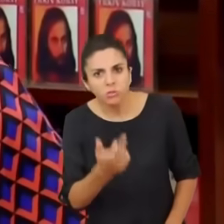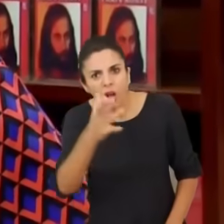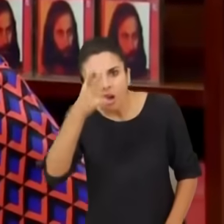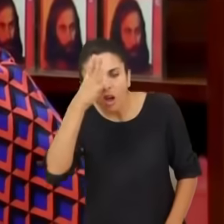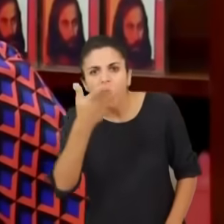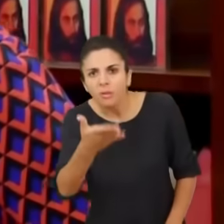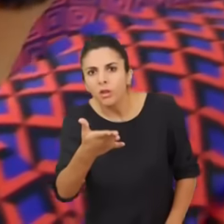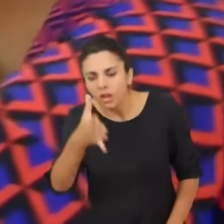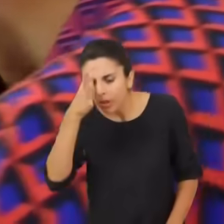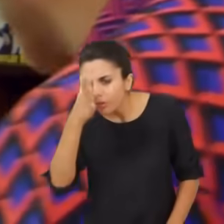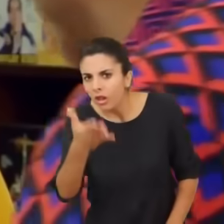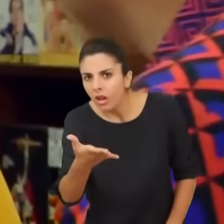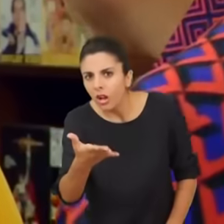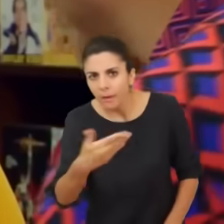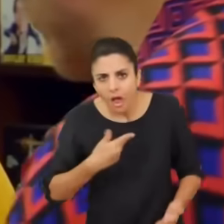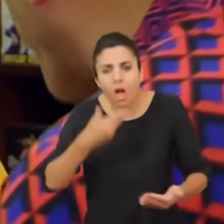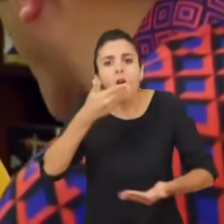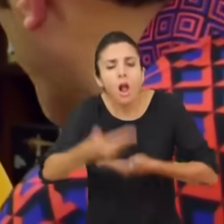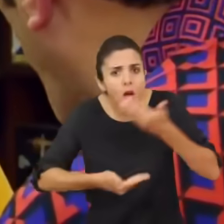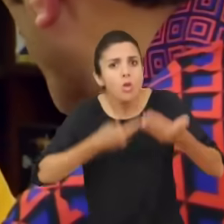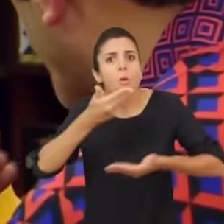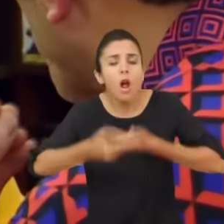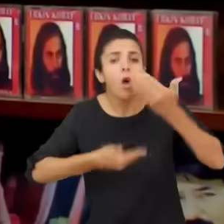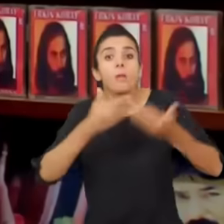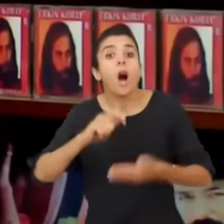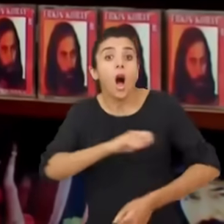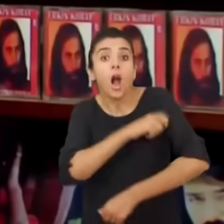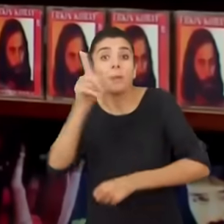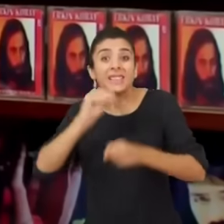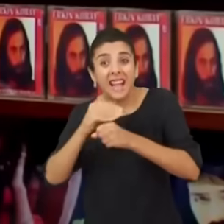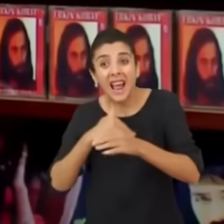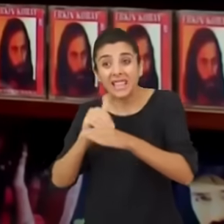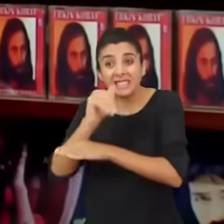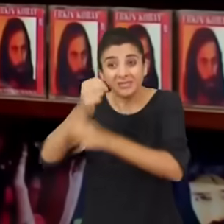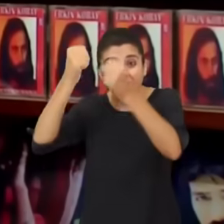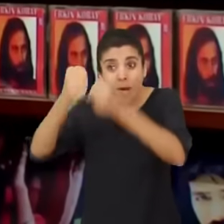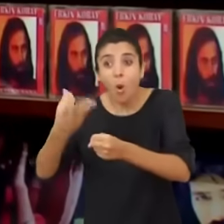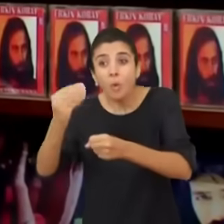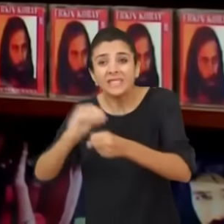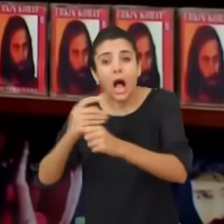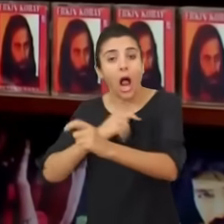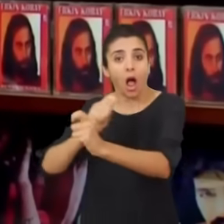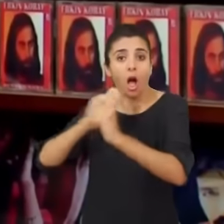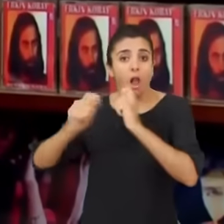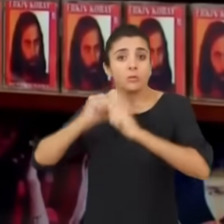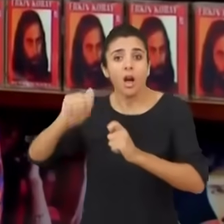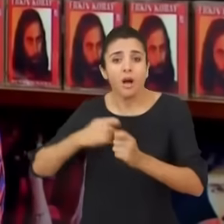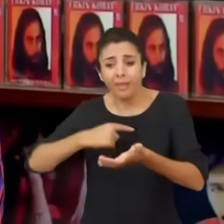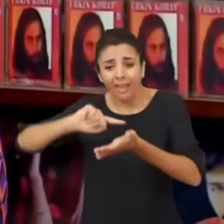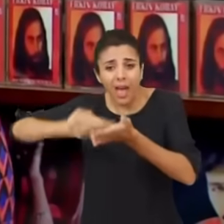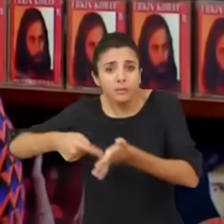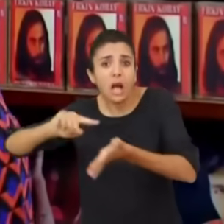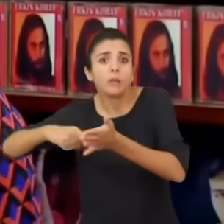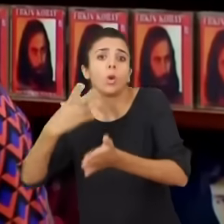mal mısın yavrum sen? Anlatıyorum oğlum sana. Almanya'da kalabilmek için anlaşmalı diyorum. Kağıt